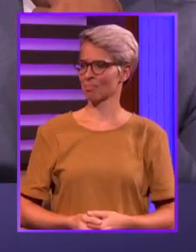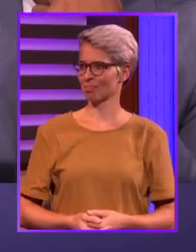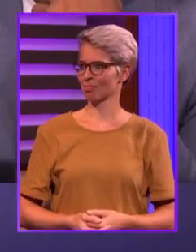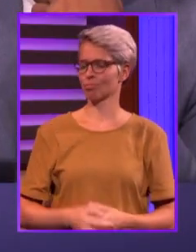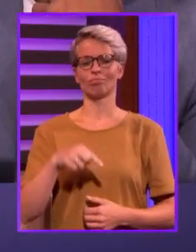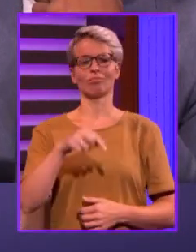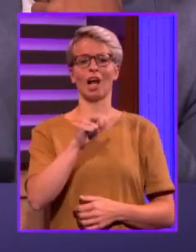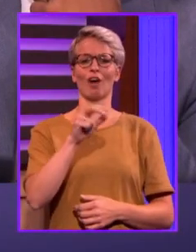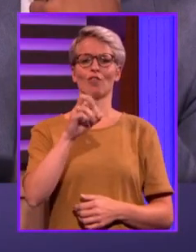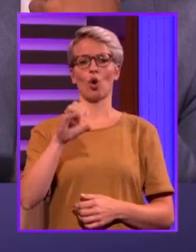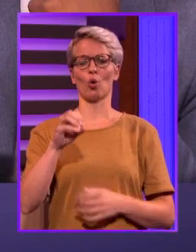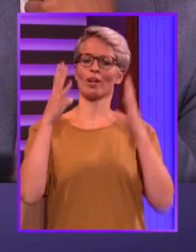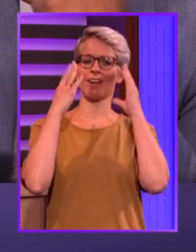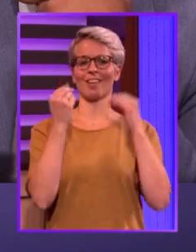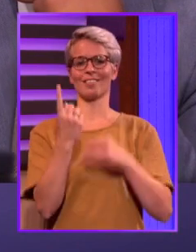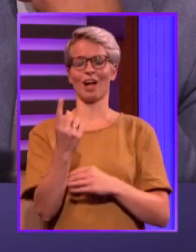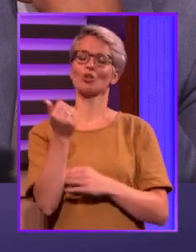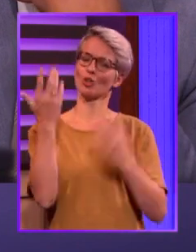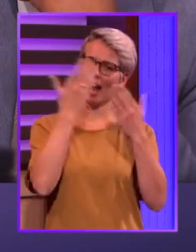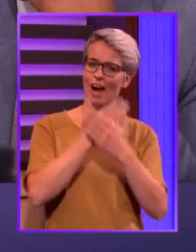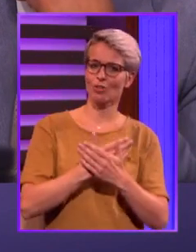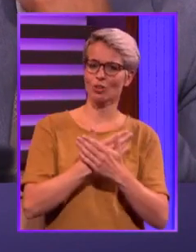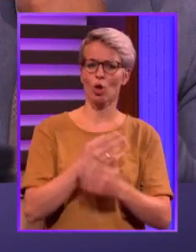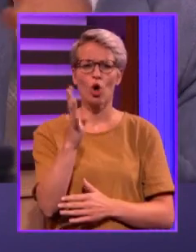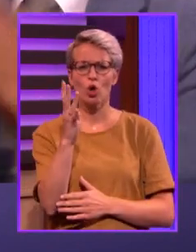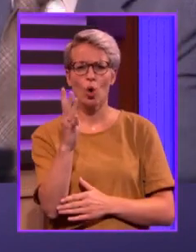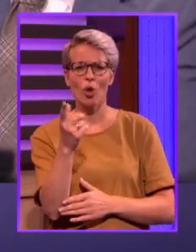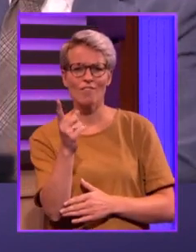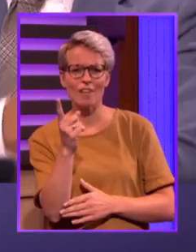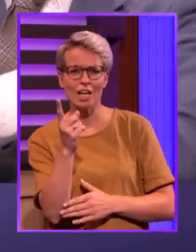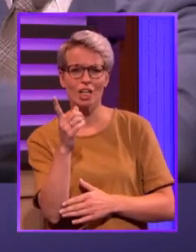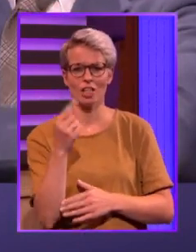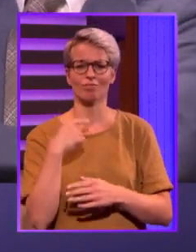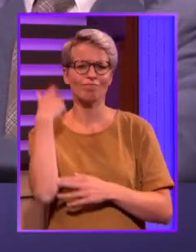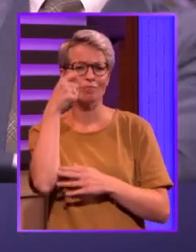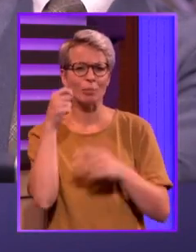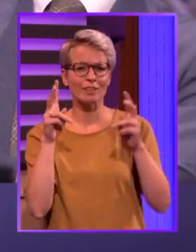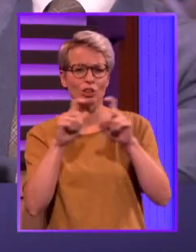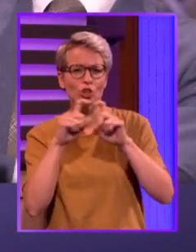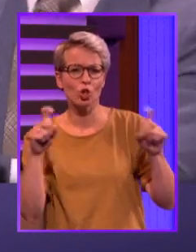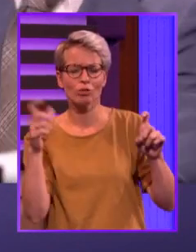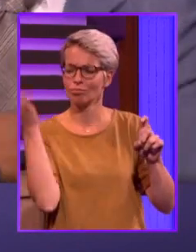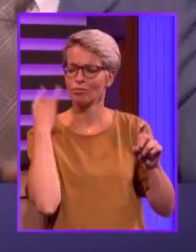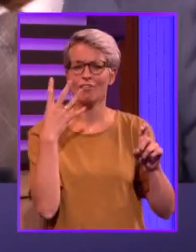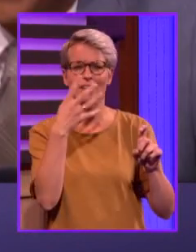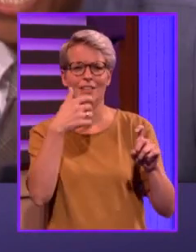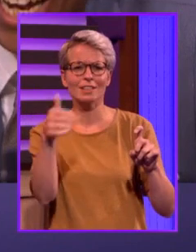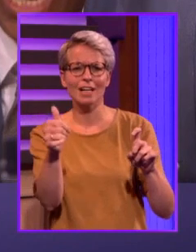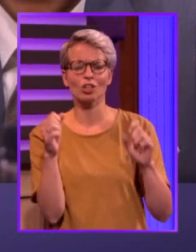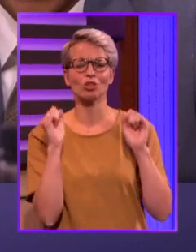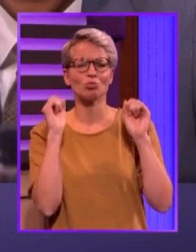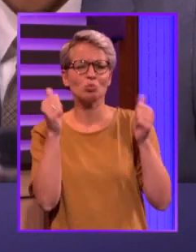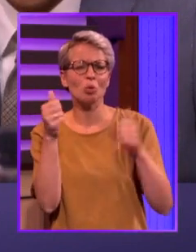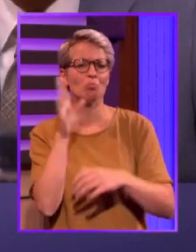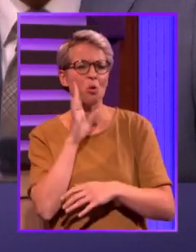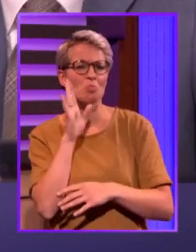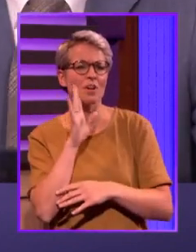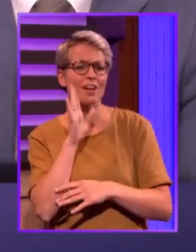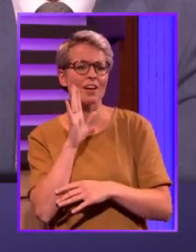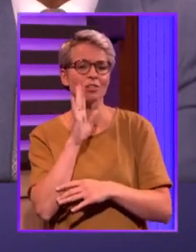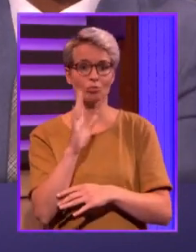1. Goedenavond. Goldfinger. In 1964 was deze film zo populair dat studenten zelfs demonstreerden voor